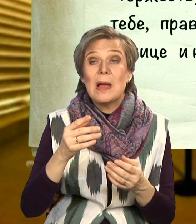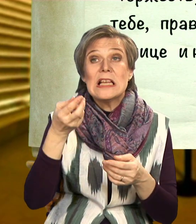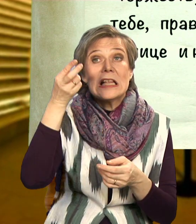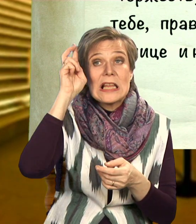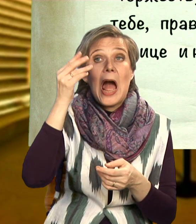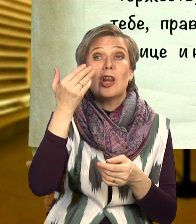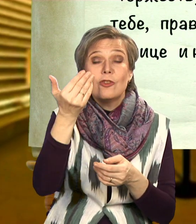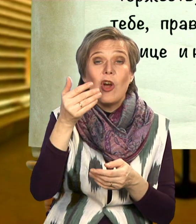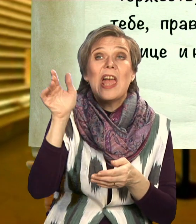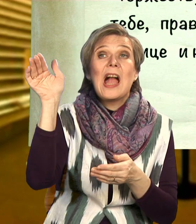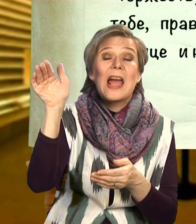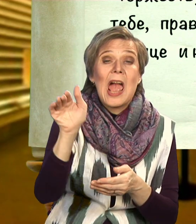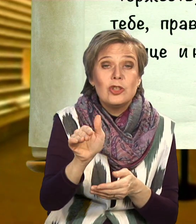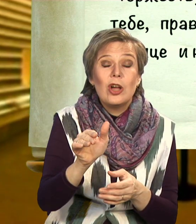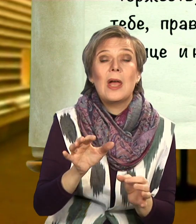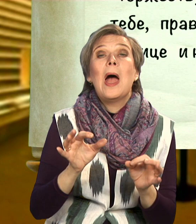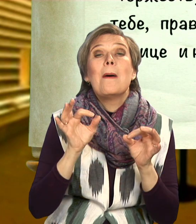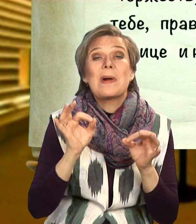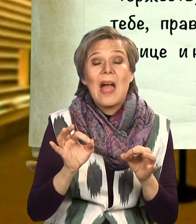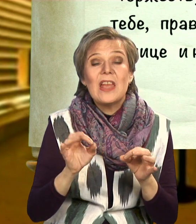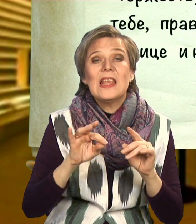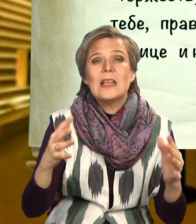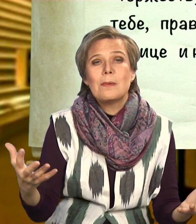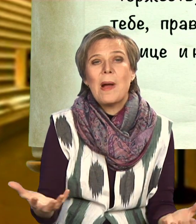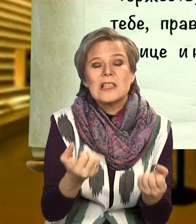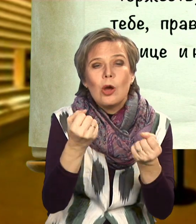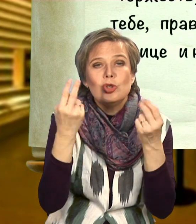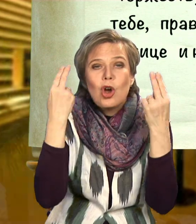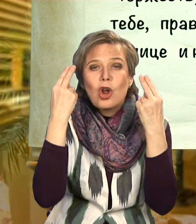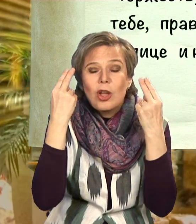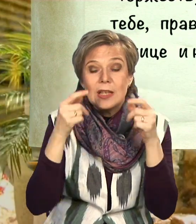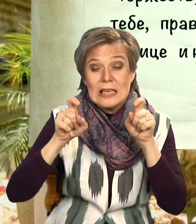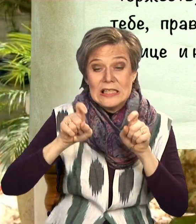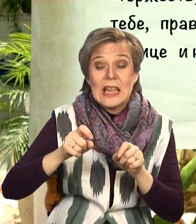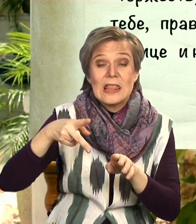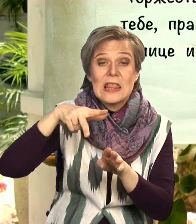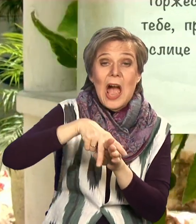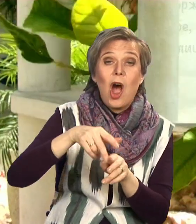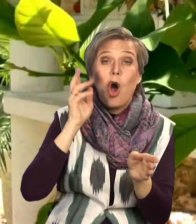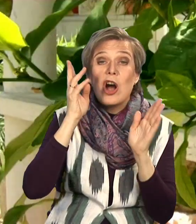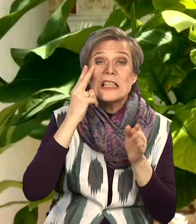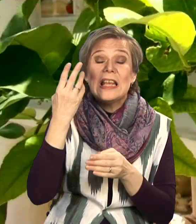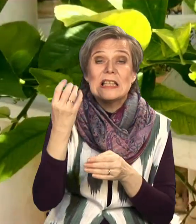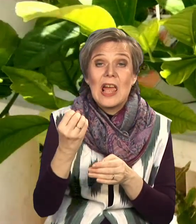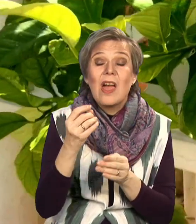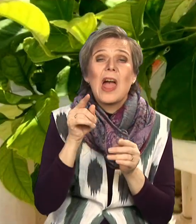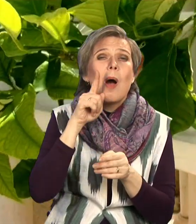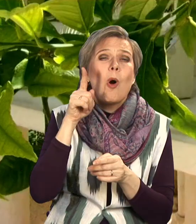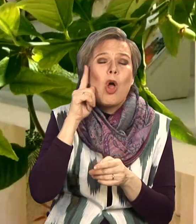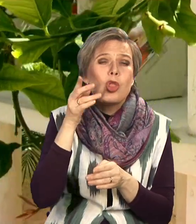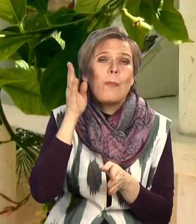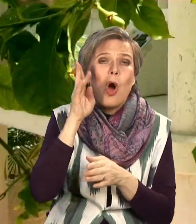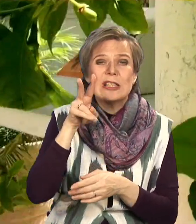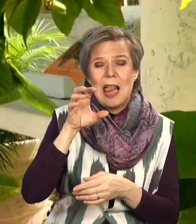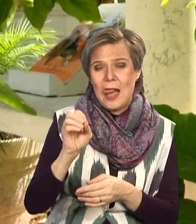твой грядет к тебе праведный и спасающий, кроткий, сидящий на ослице, на молодом осле сыне